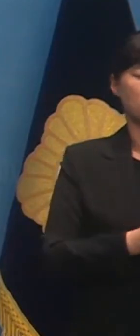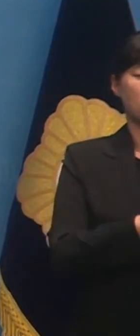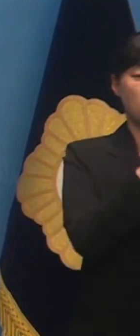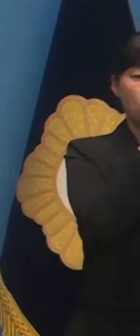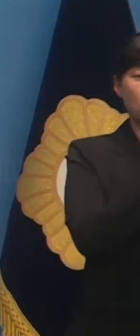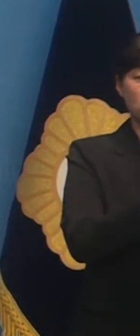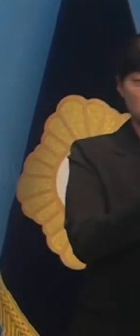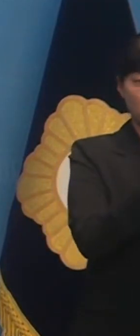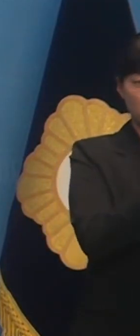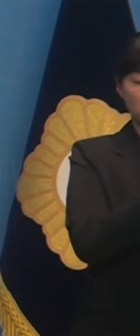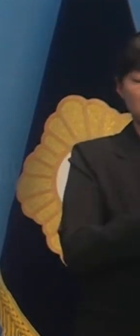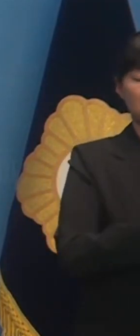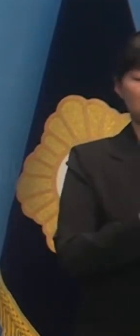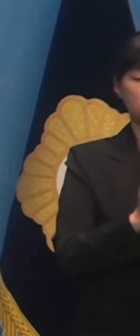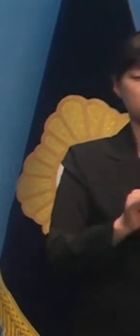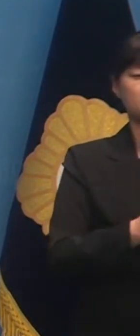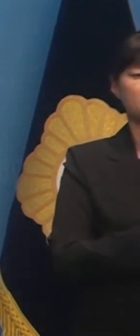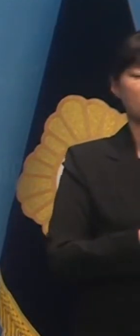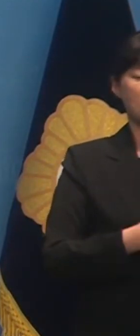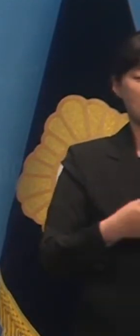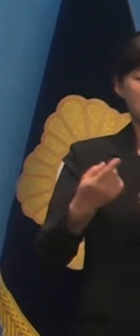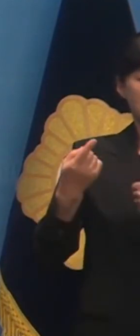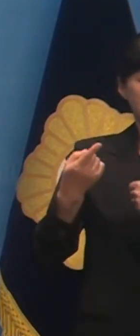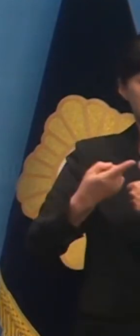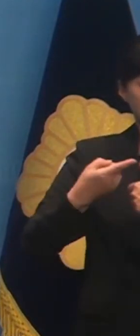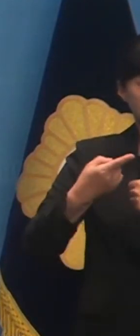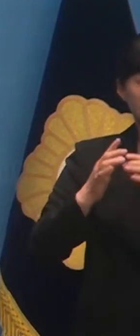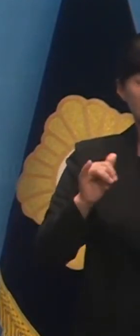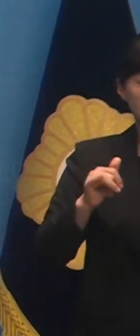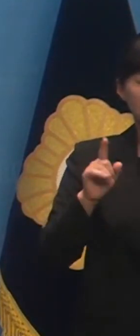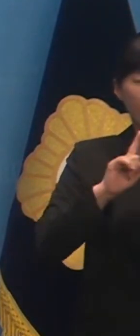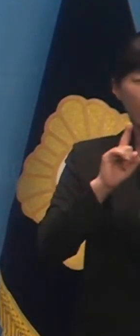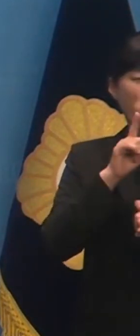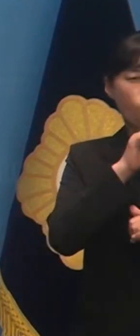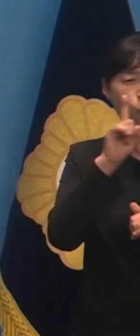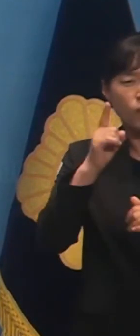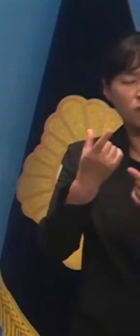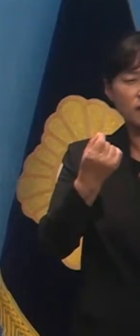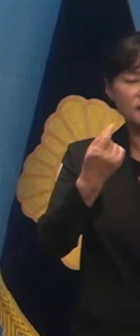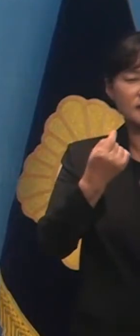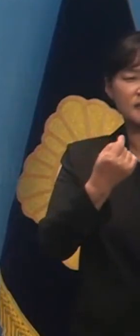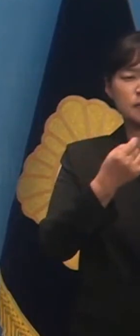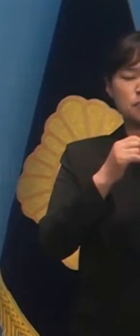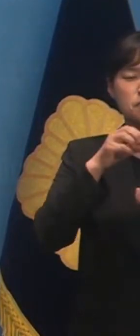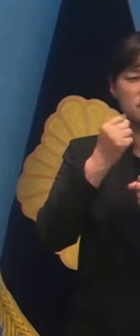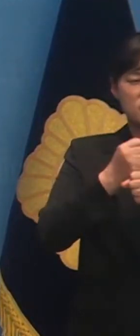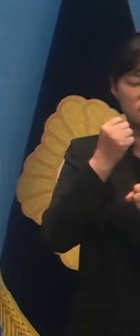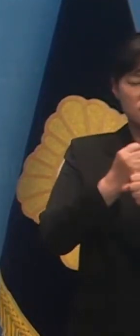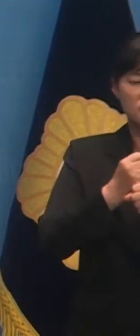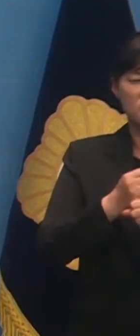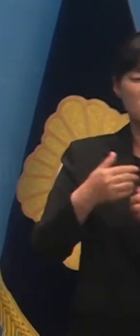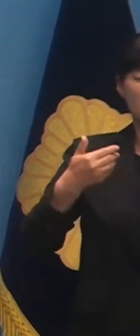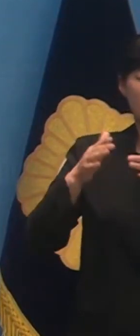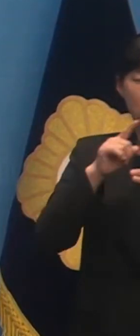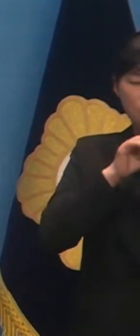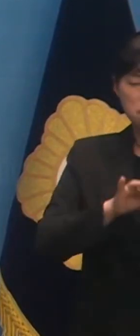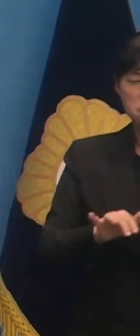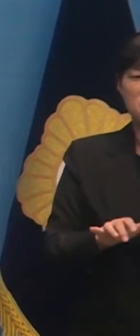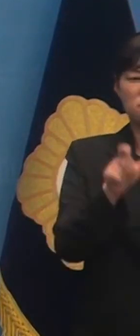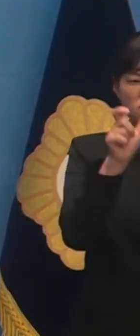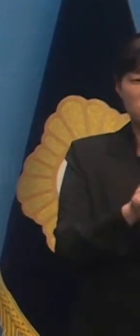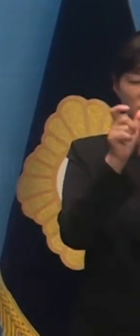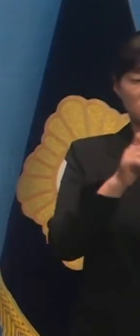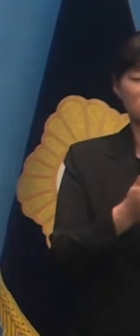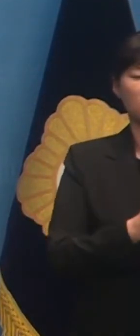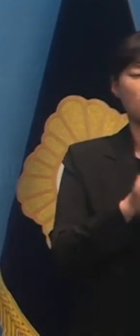이 의원이 자신을 비판한 시민을 마치 고소한 것처럼 보며 협박성 댓글을 단 행위는